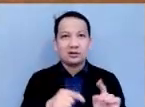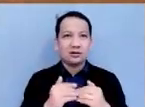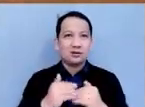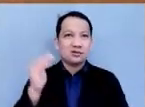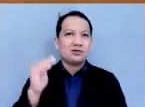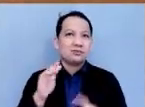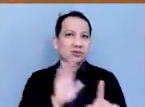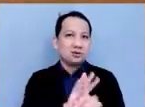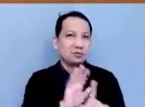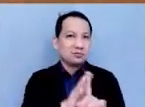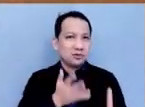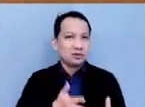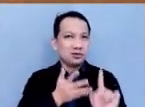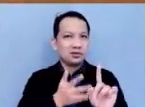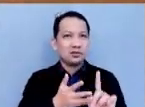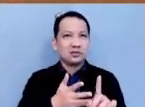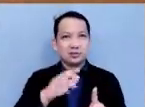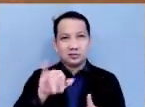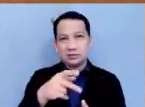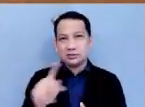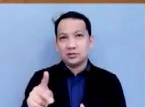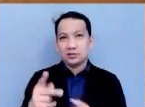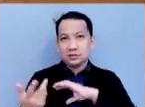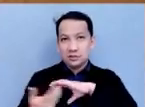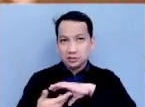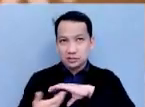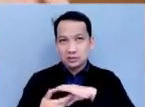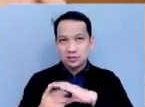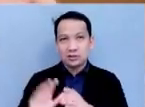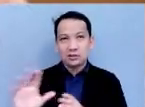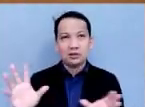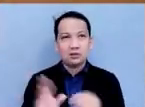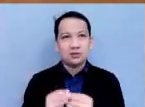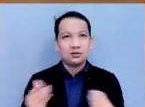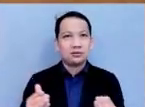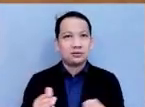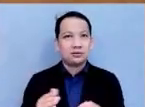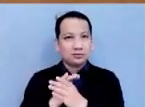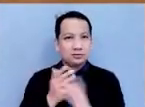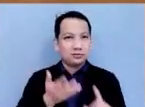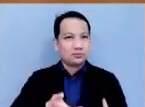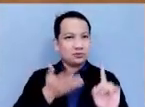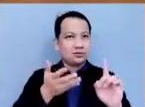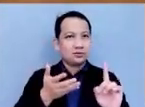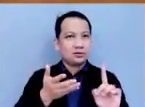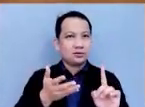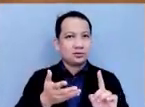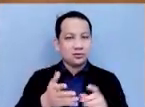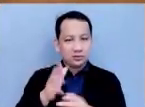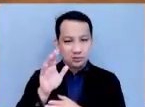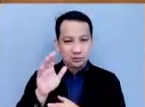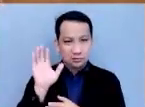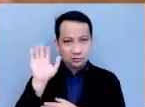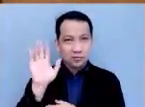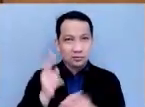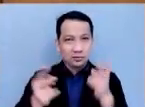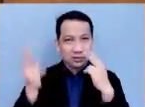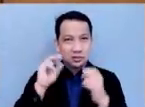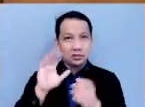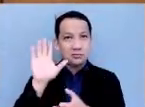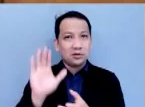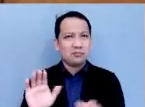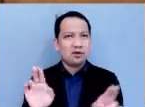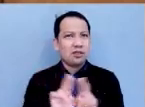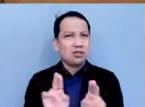ng pangalan si Utol Jake sa kanyang mga kliyente. Kaya naman, tinagroyan na siyang barber to the basketball stars. Mula kasi sa mga